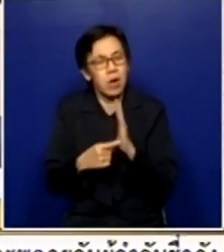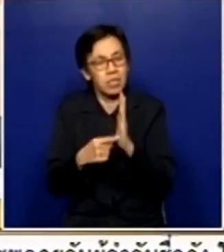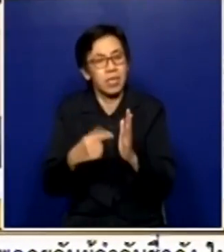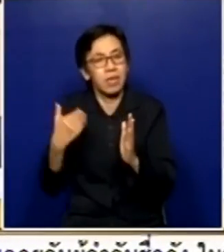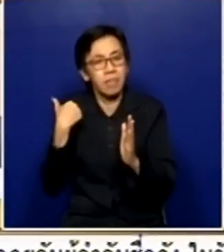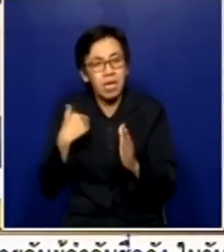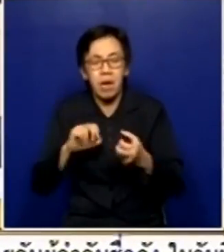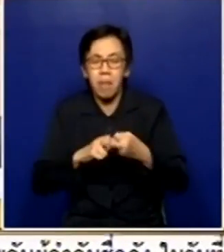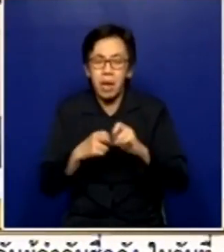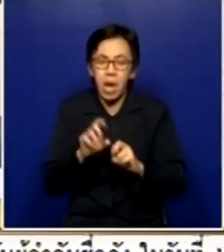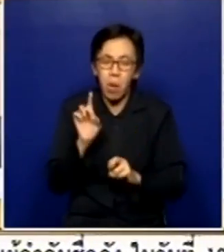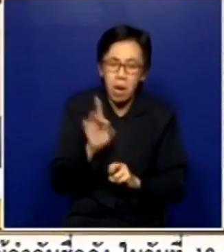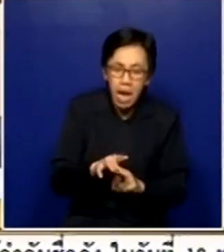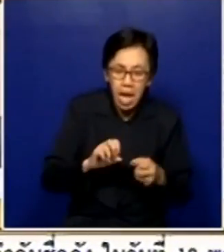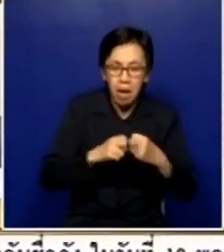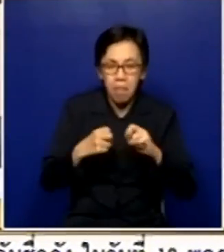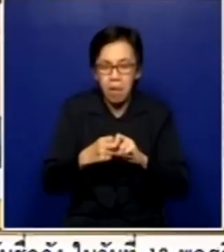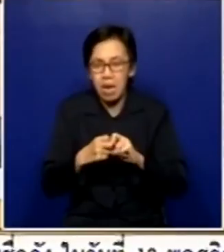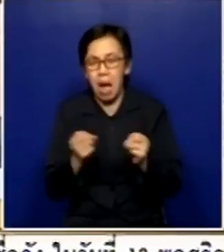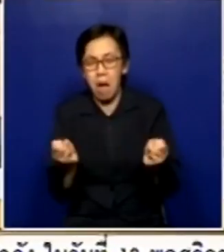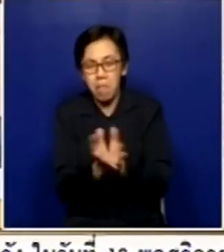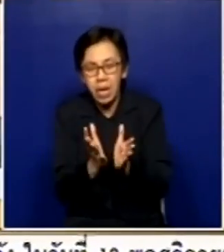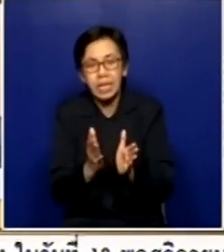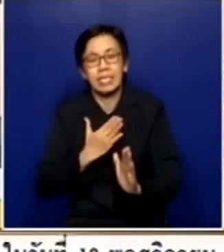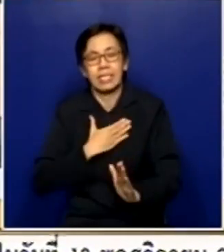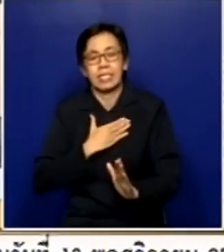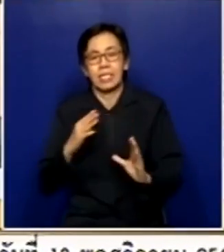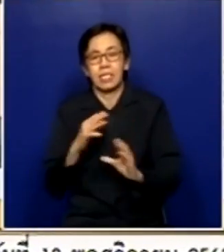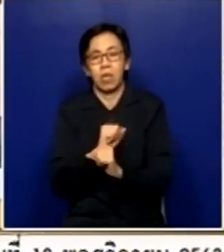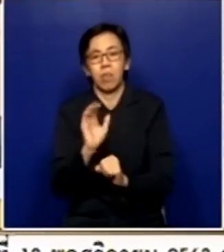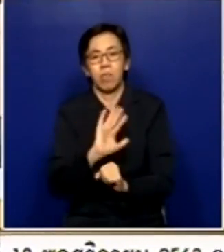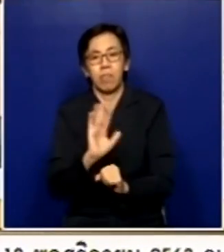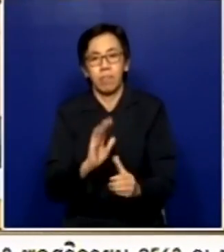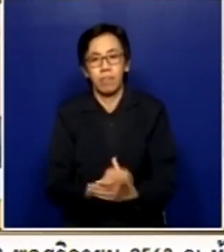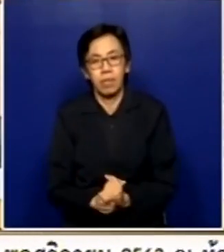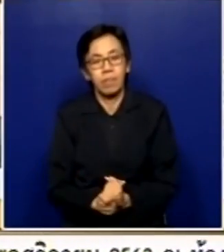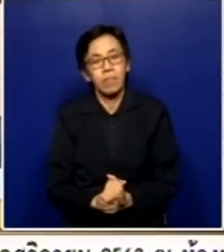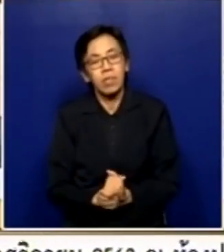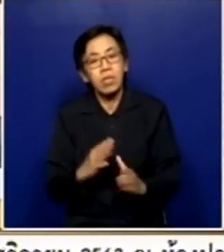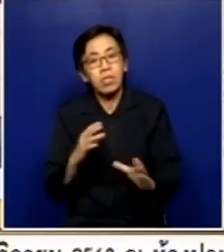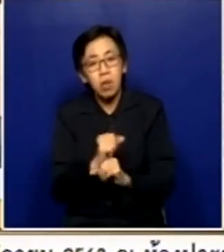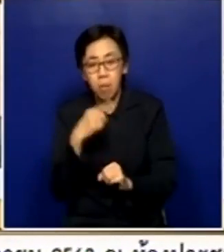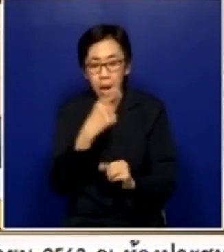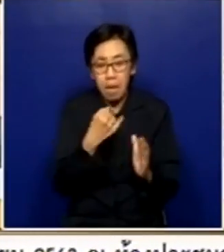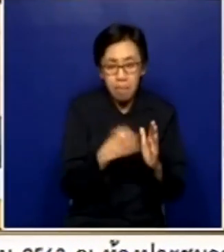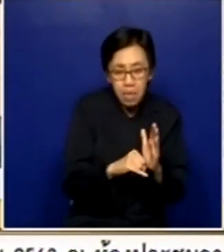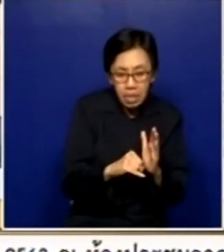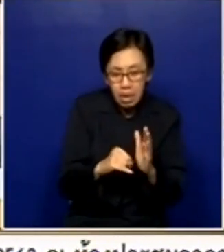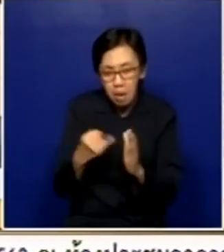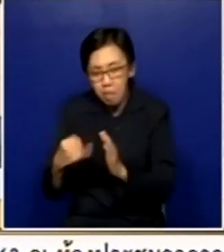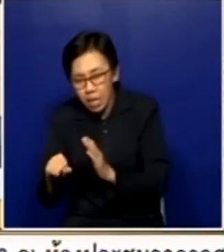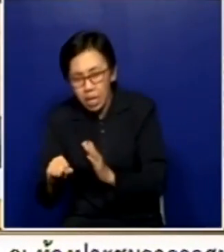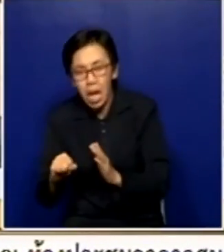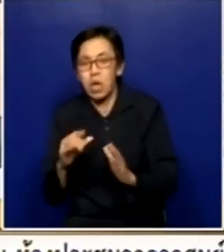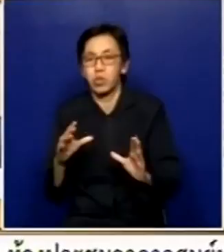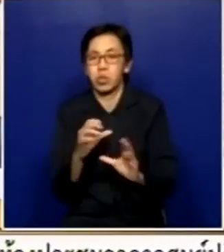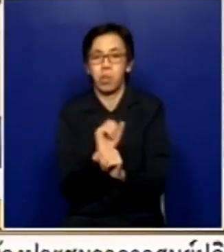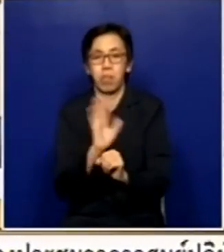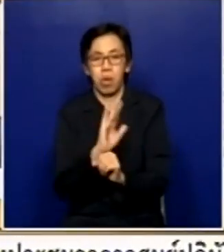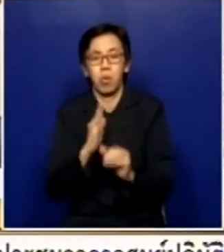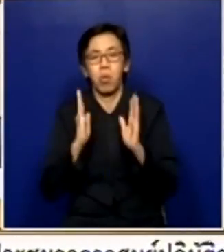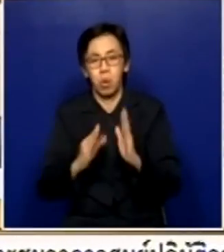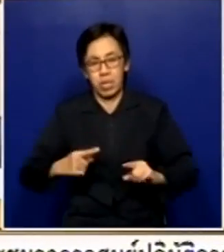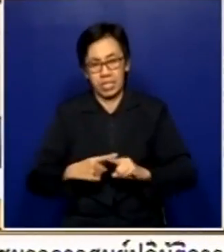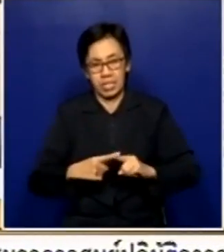ความรุนแรงเหตุการณ์ที่เกิดขึ้นดิฉันไม่อยากสรุปหรือด่วนสรุปว่าเป็นความผิดของใครแต่ว่ามีผู้บาด